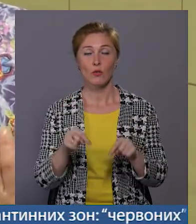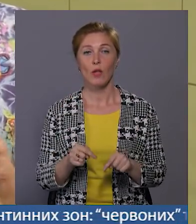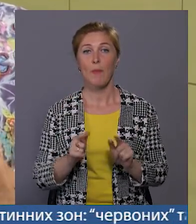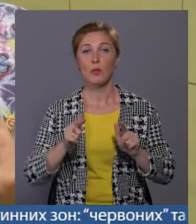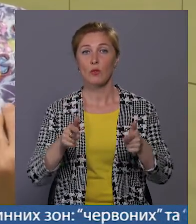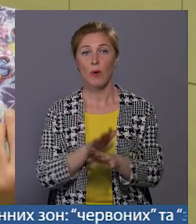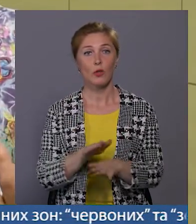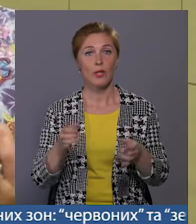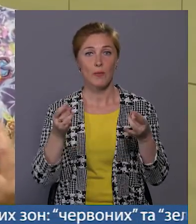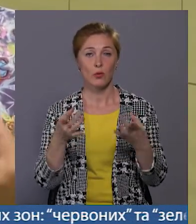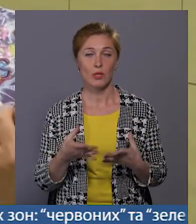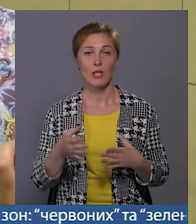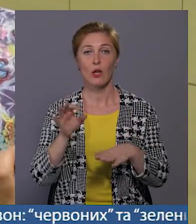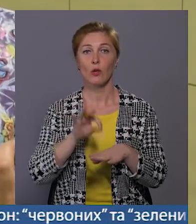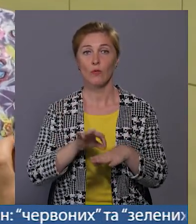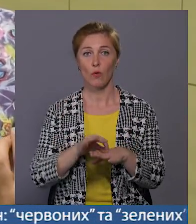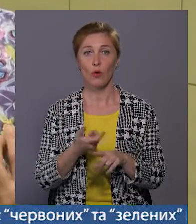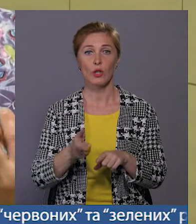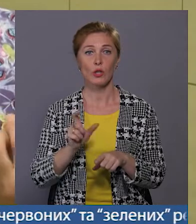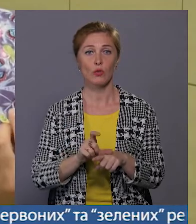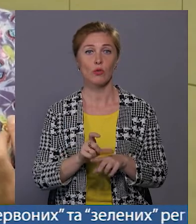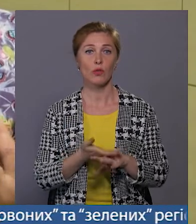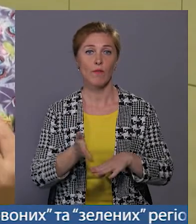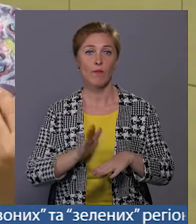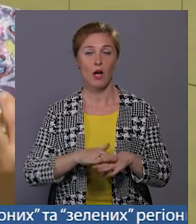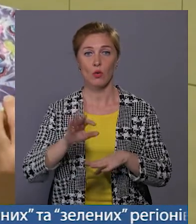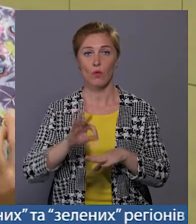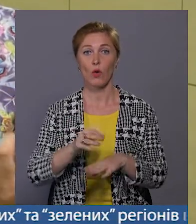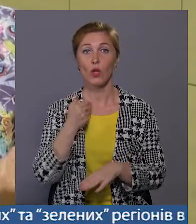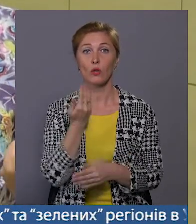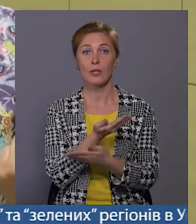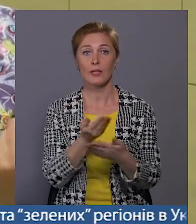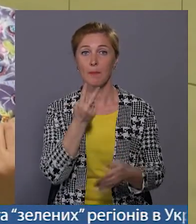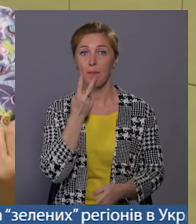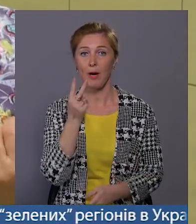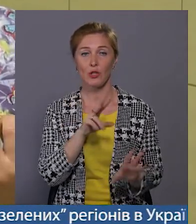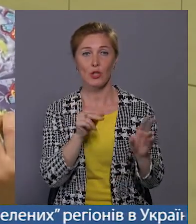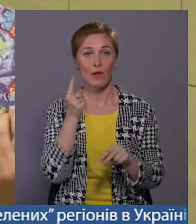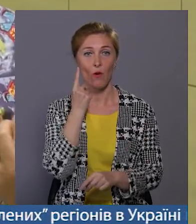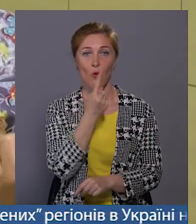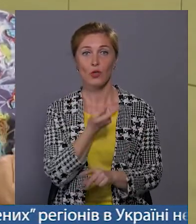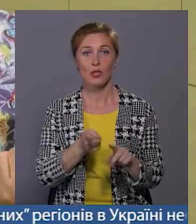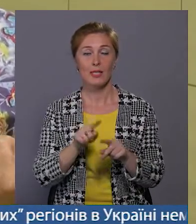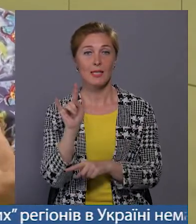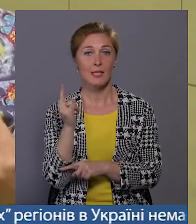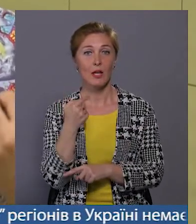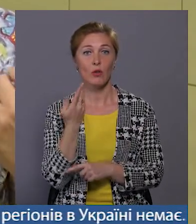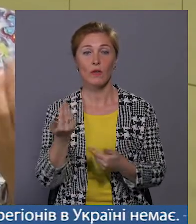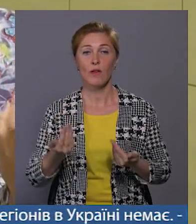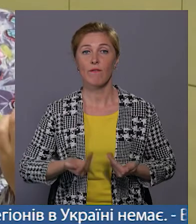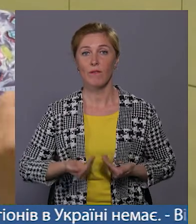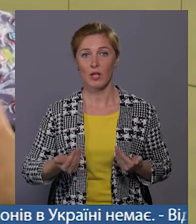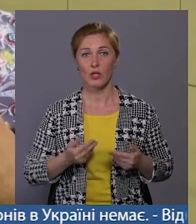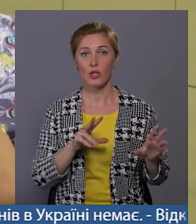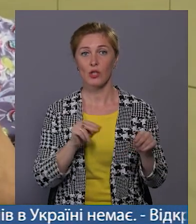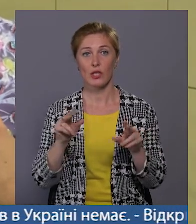діти поступають хворі і дуже важко хворі. І коли ти бачиш щасливі очі цих дітей, коли вони вижили,